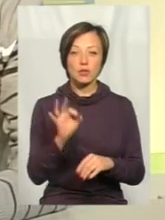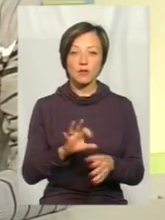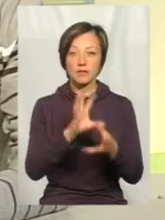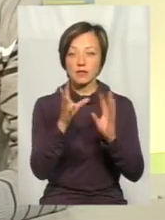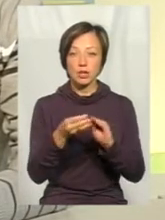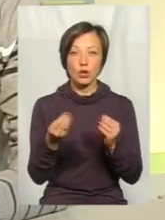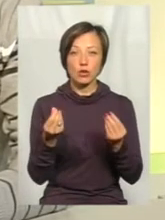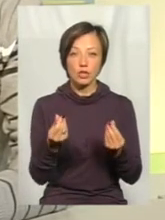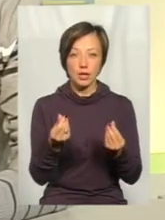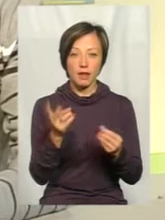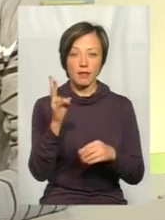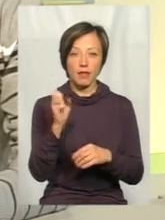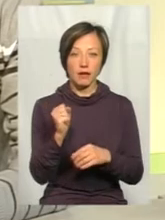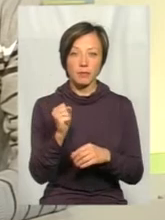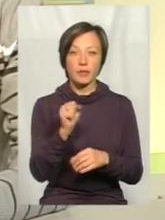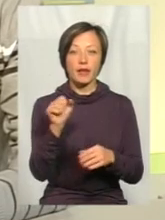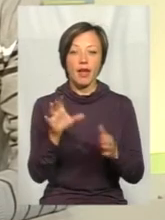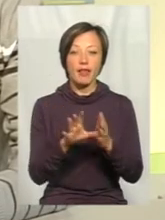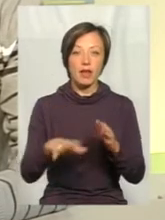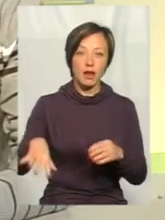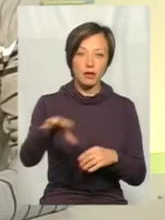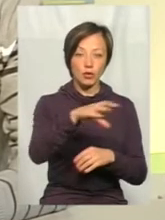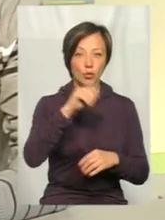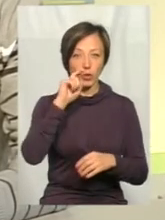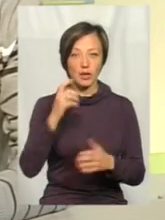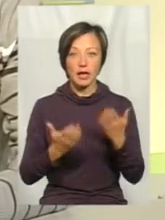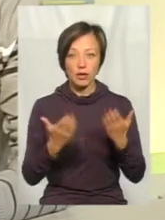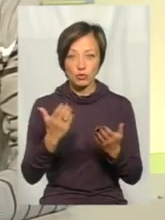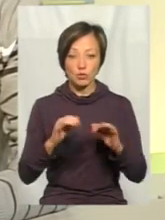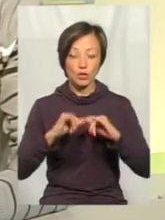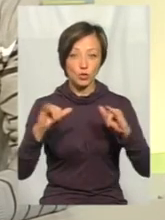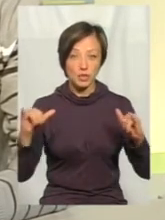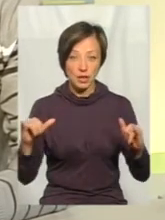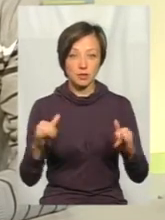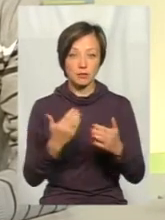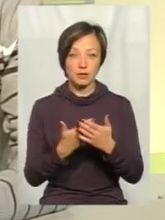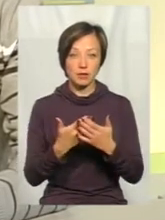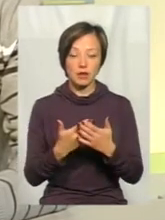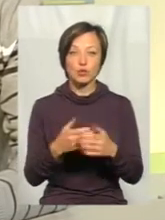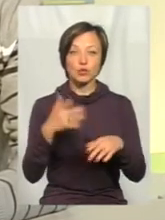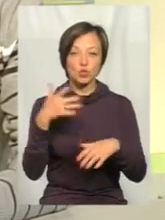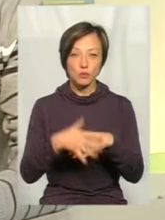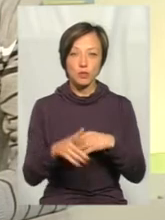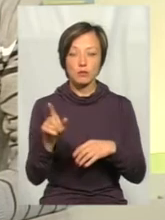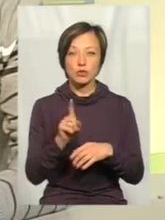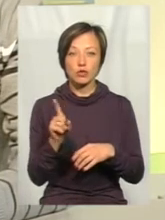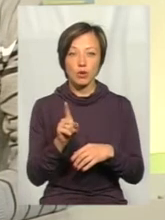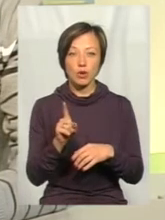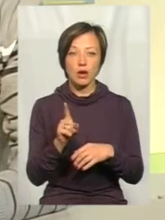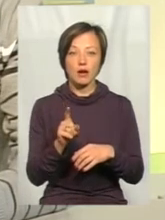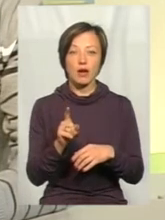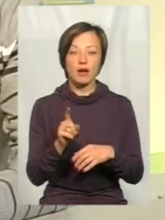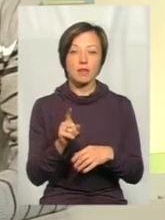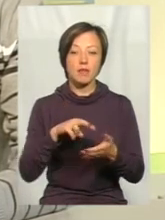всіх грошей, які йдуть на енергетику України. Тобто, якщо воно буде зростати да, там, такими пропорціями, то ми зрозуміємо, що ті амбіції, які ми